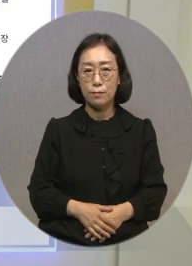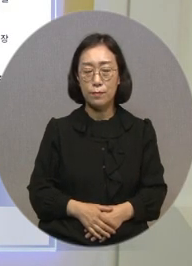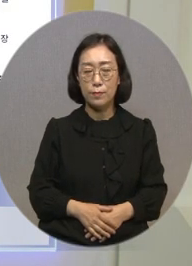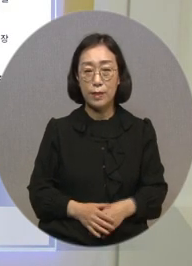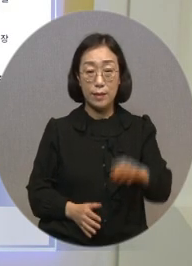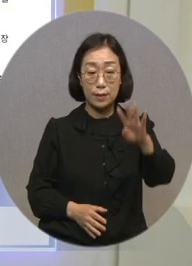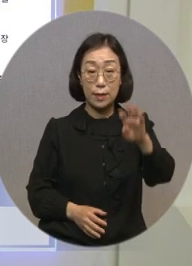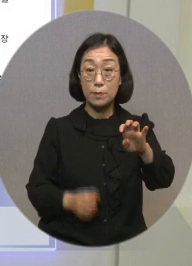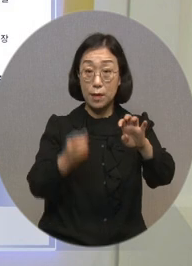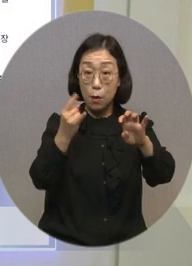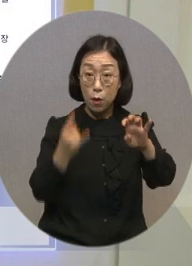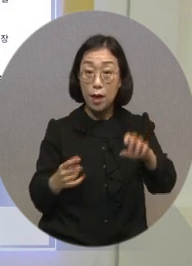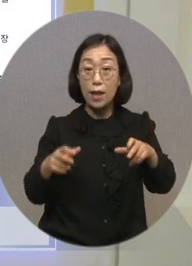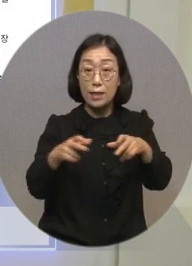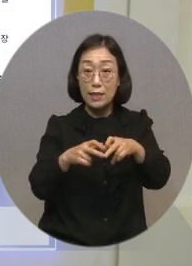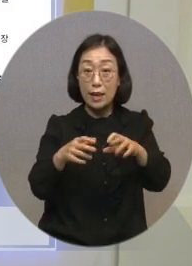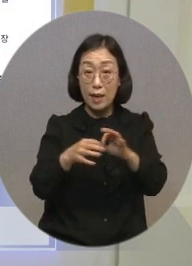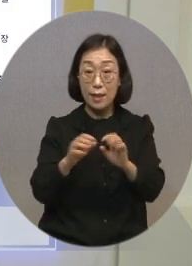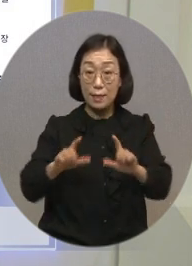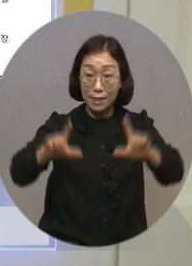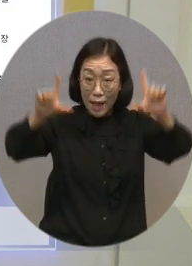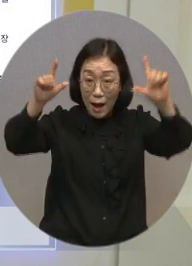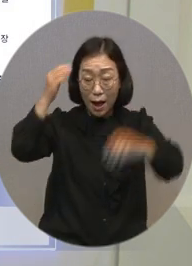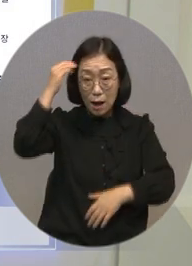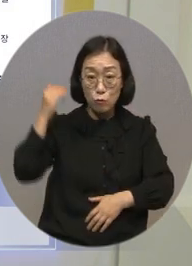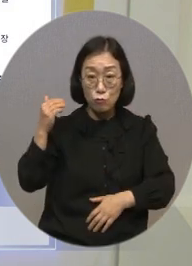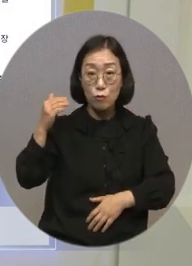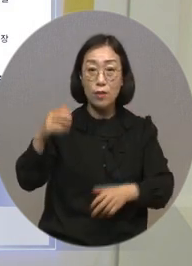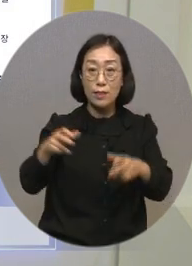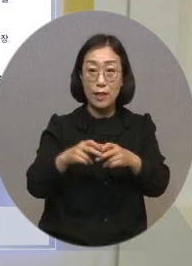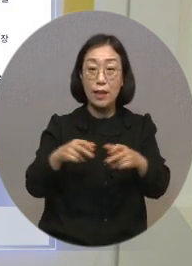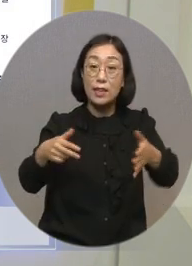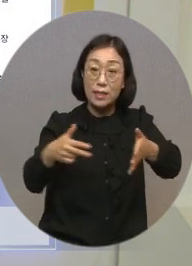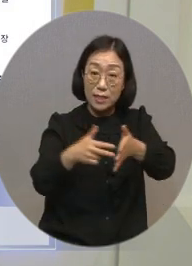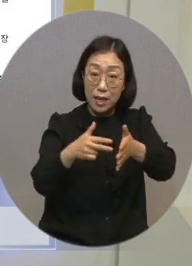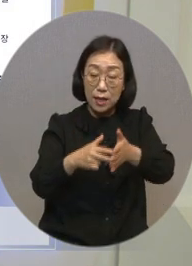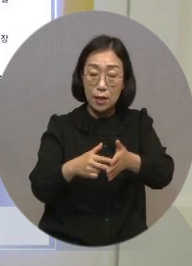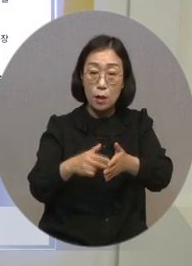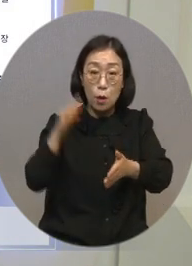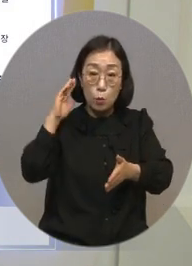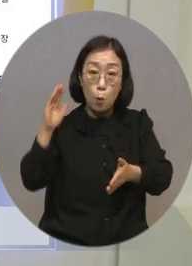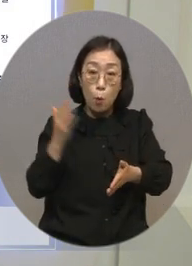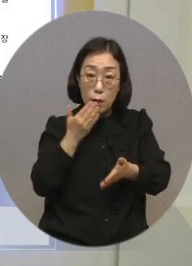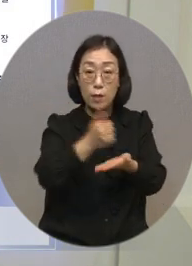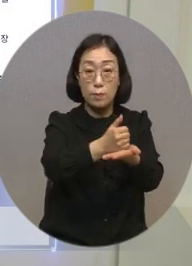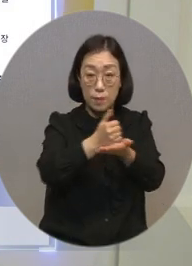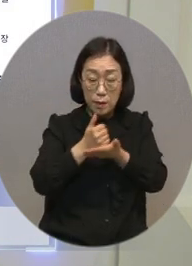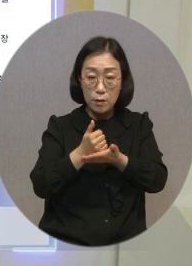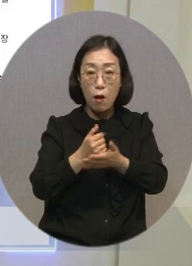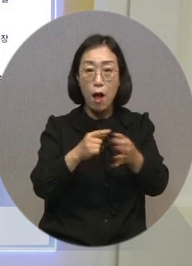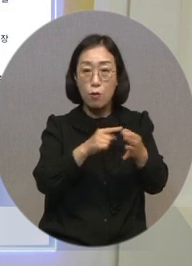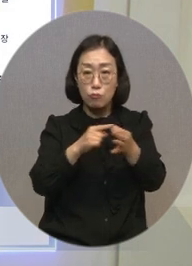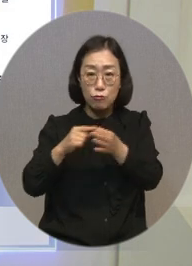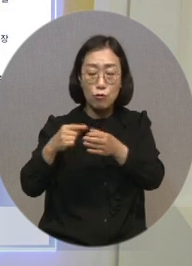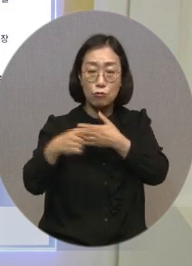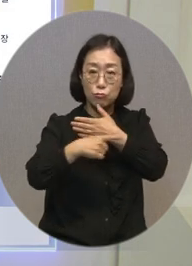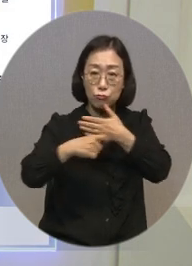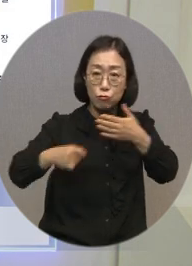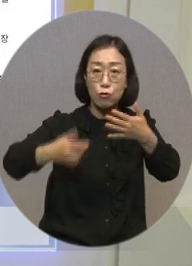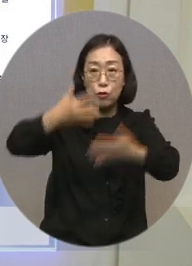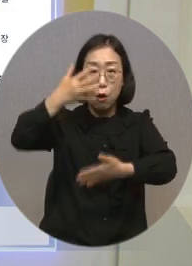44회 장애인의날을 한국장애인 재단이 청각 장애인을 초청해이 한글 자막 영화 상용의